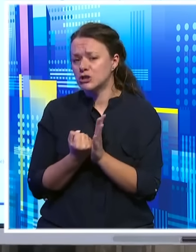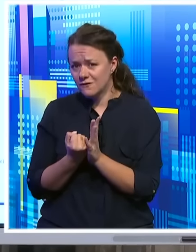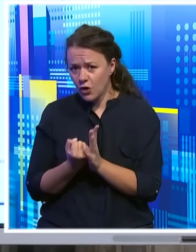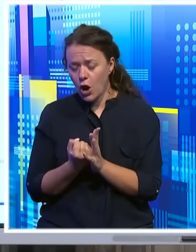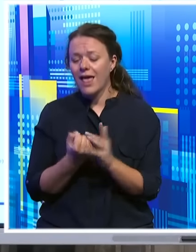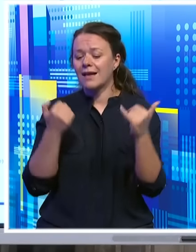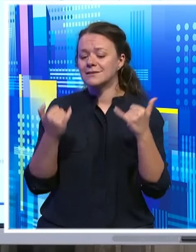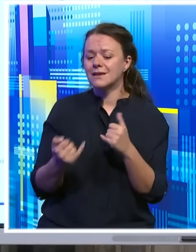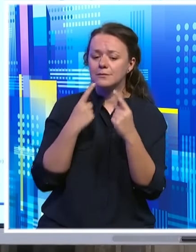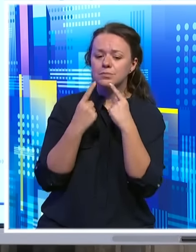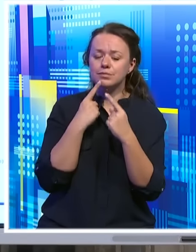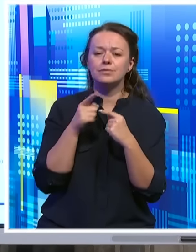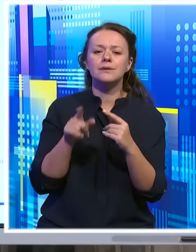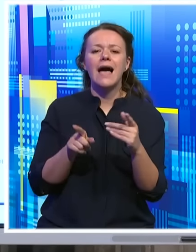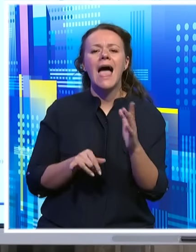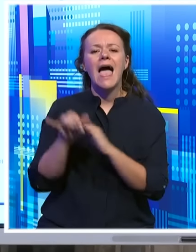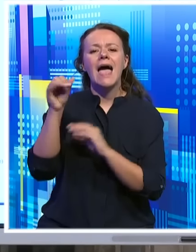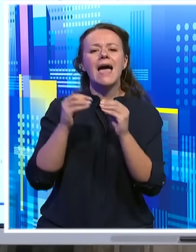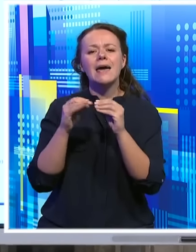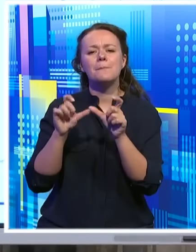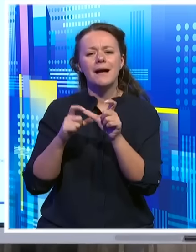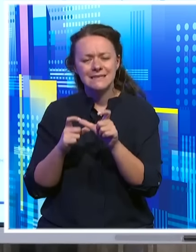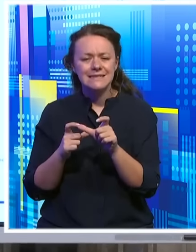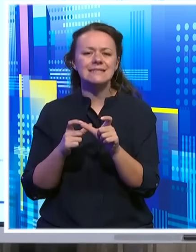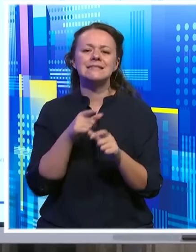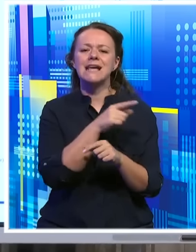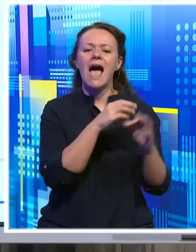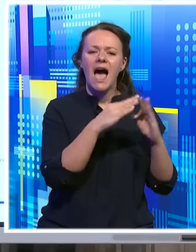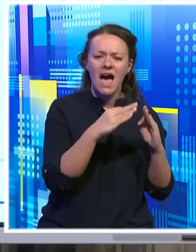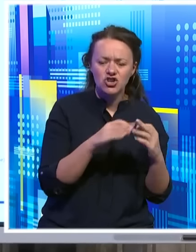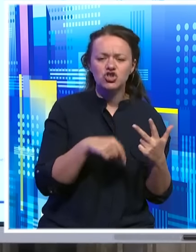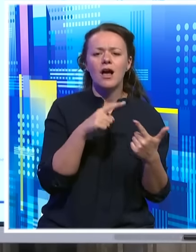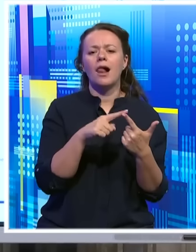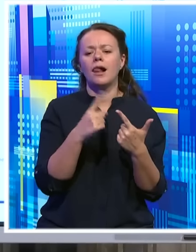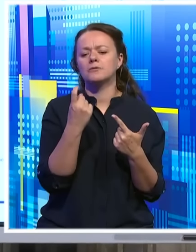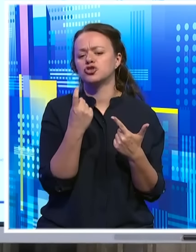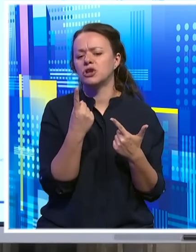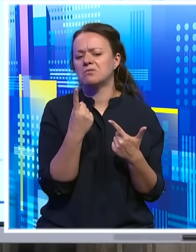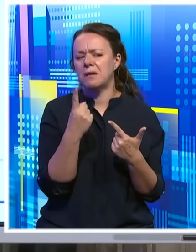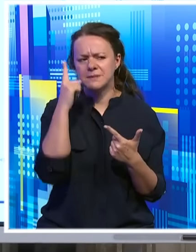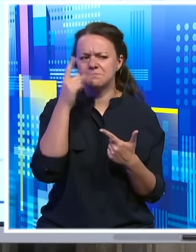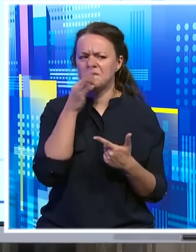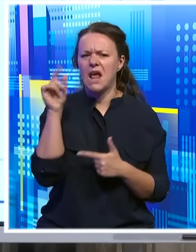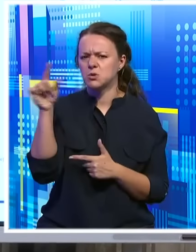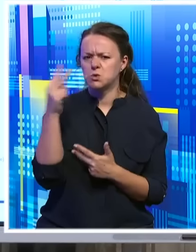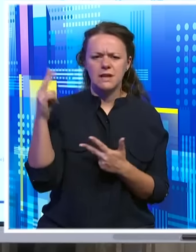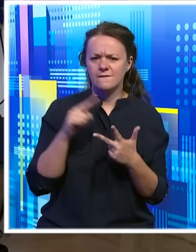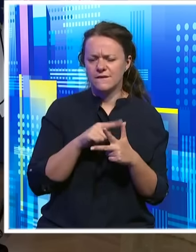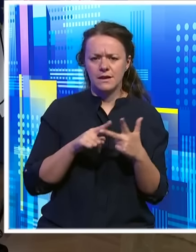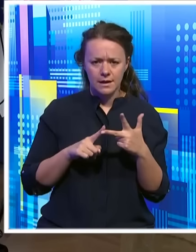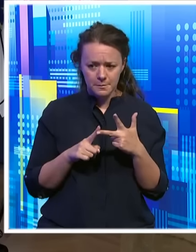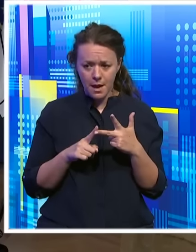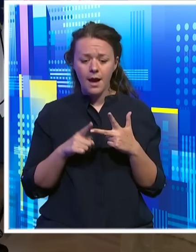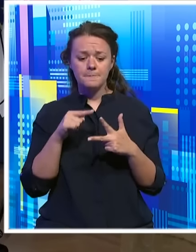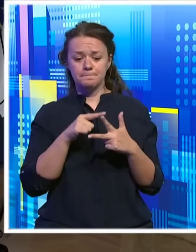sa Airbusom i sa Archerom i sa još jednom, čini mi se, francuskom kompanijom. To su kompanije